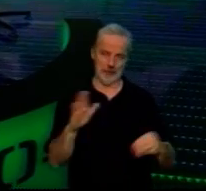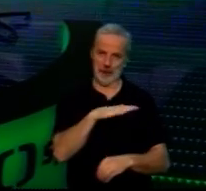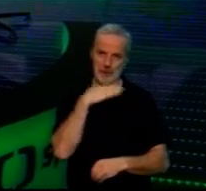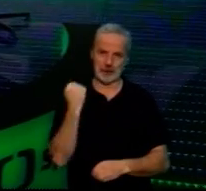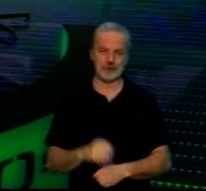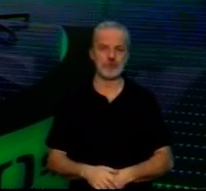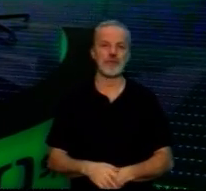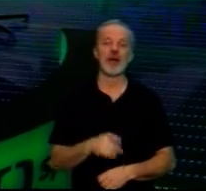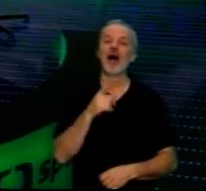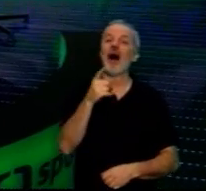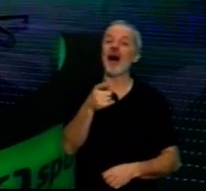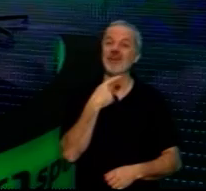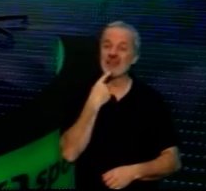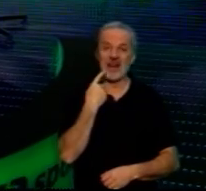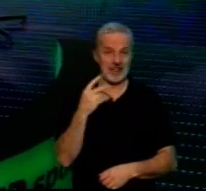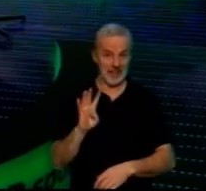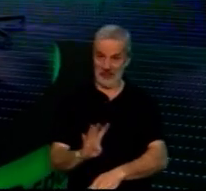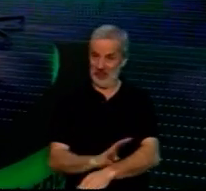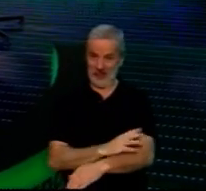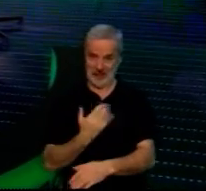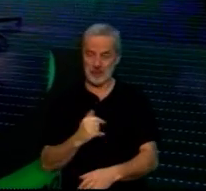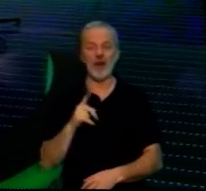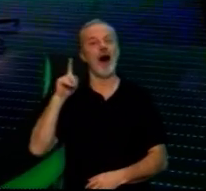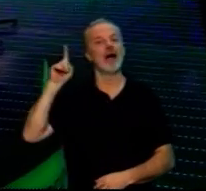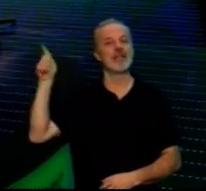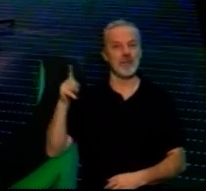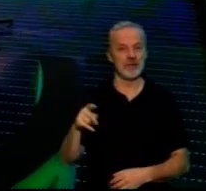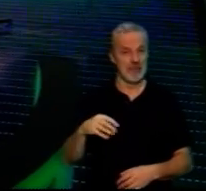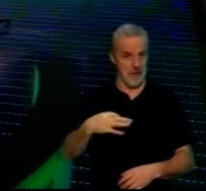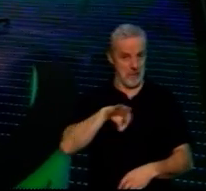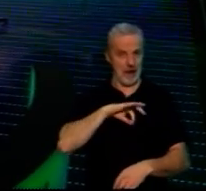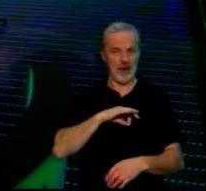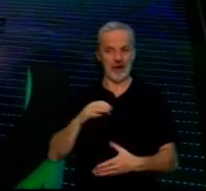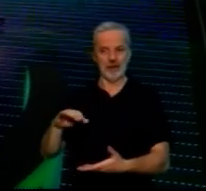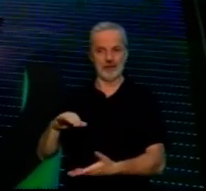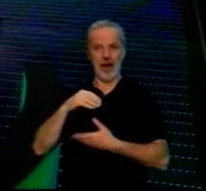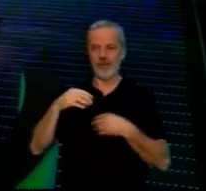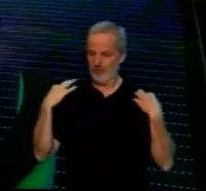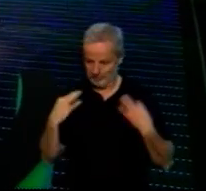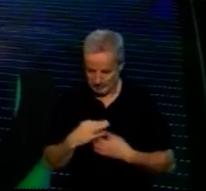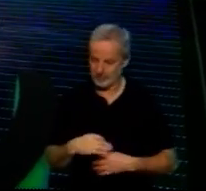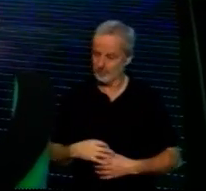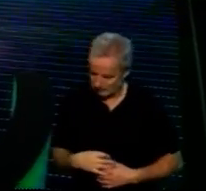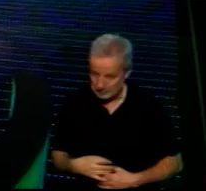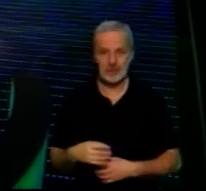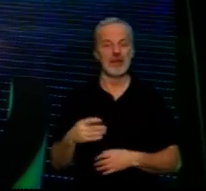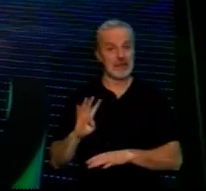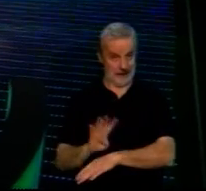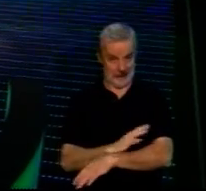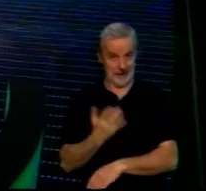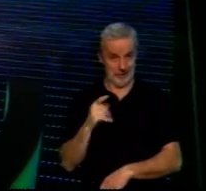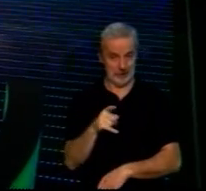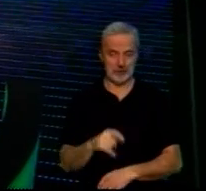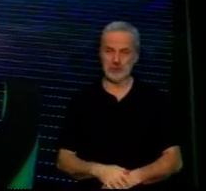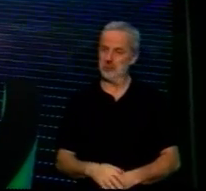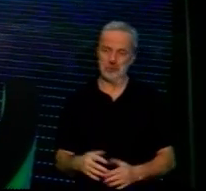jste moc neprožíval. Jak jste prožíval ty svoje medaile? Byl jste tam aspoň nervózní? Nervózní. Já měl jsem nějak v